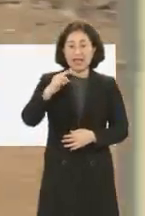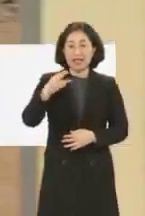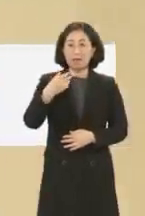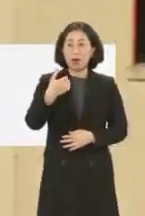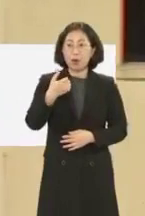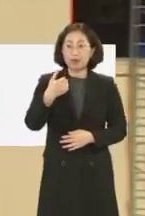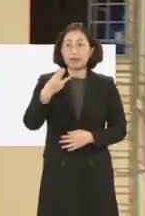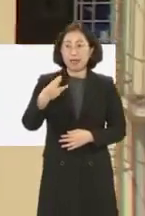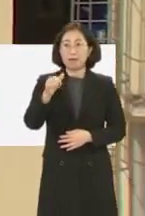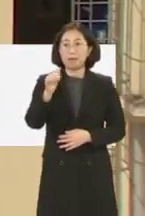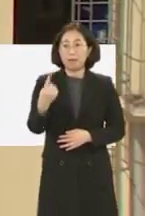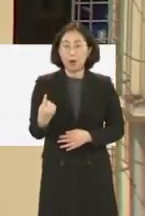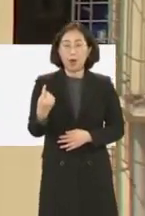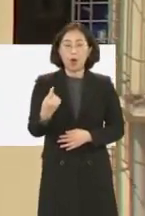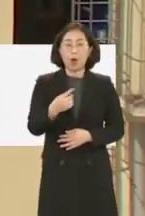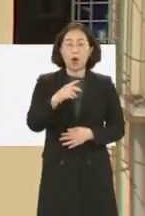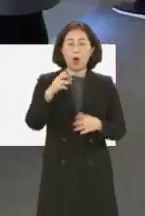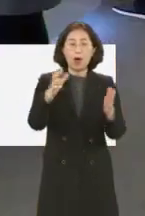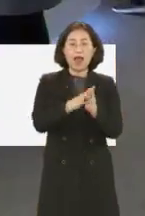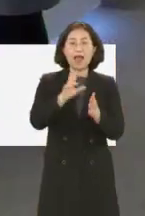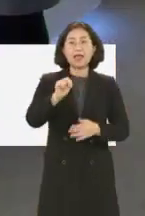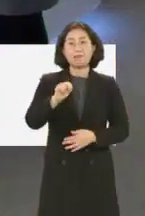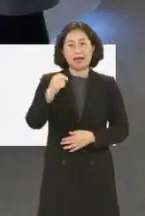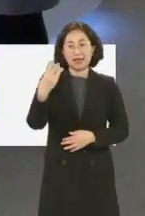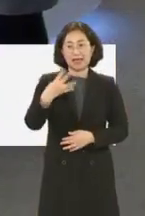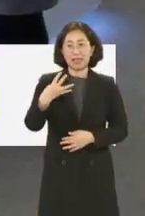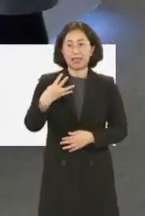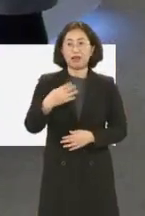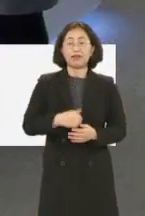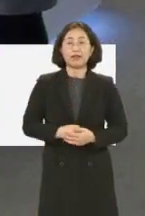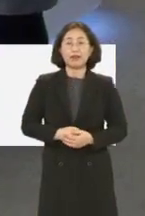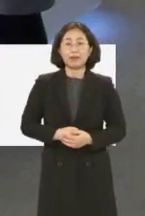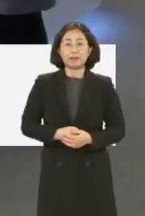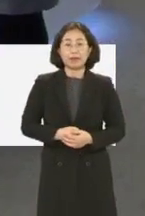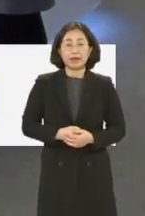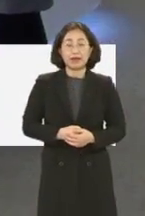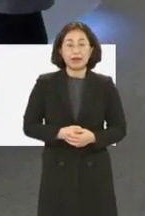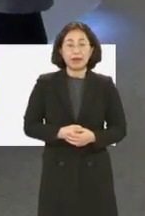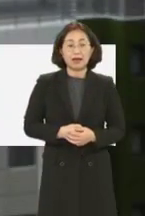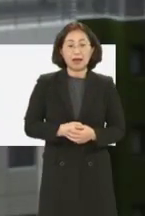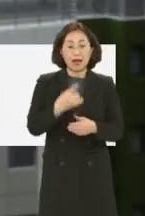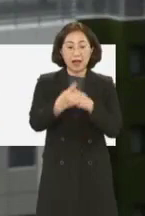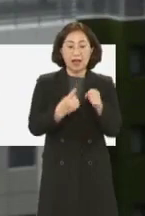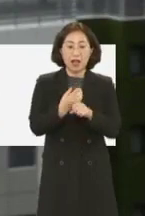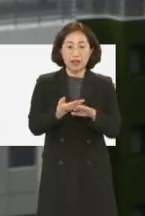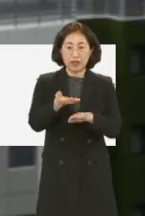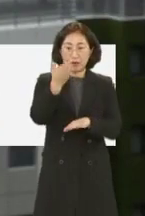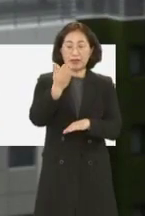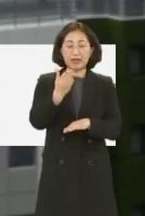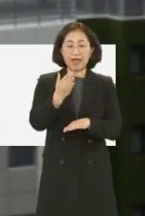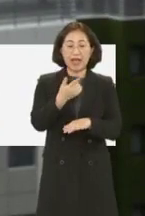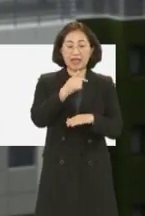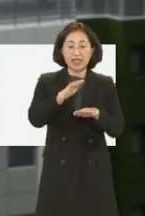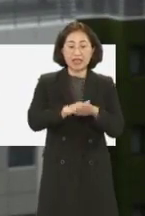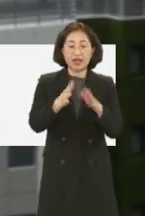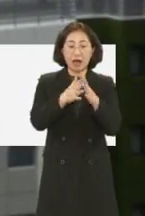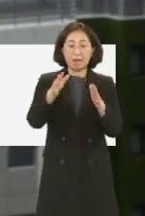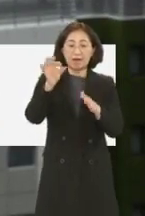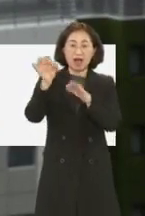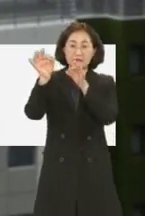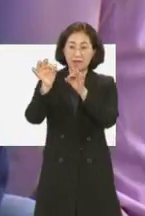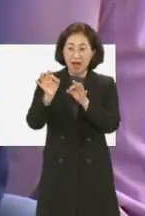353호 등 2만 8,284호로 추산됐습니다. 다만 최근 1년 넘게 이어지고 있는 대전의 아파트